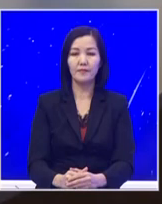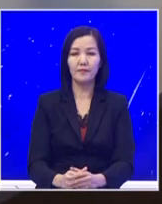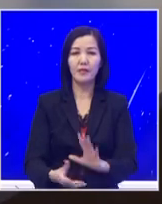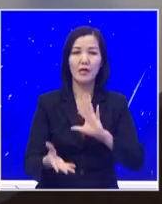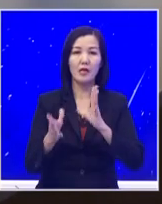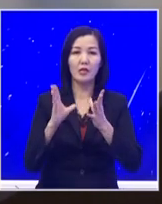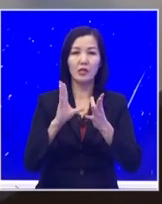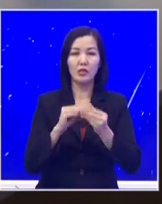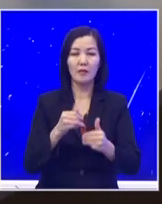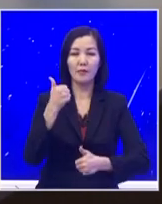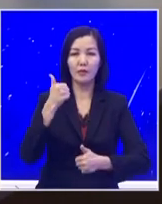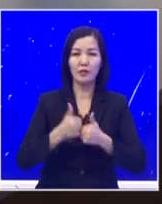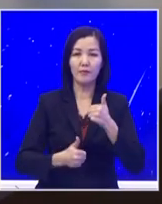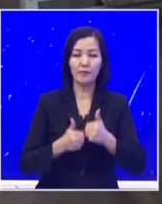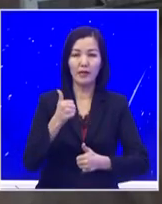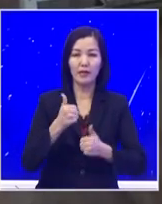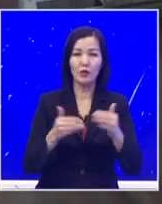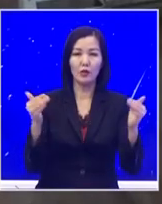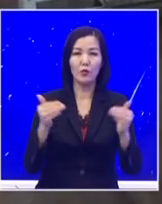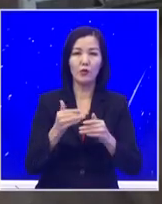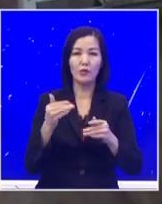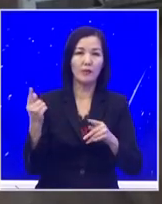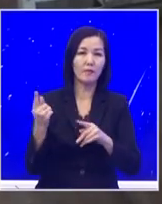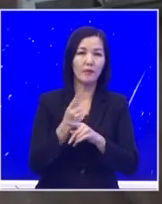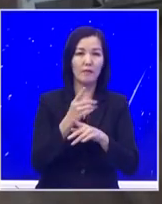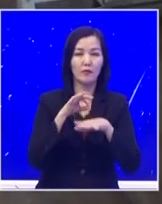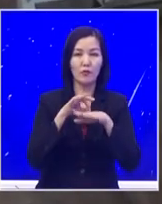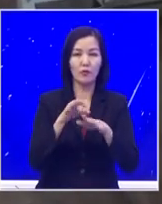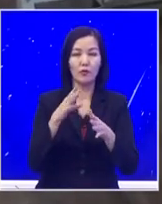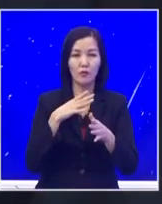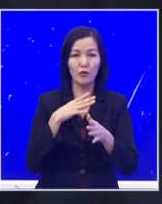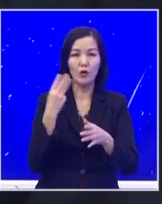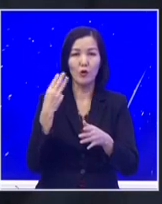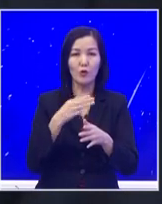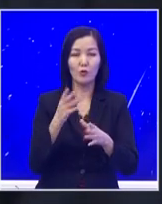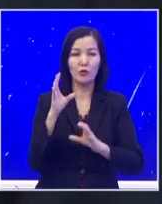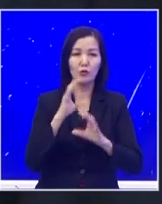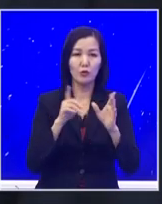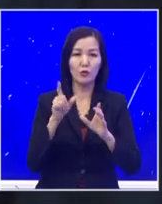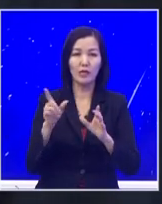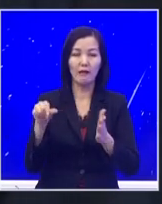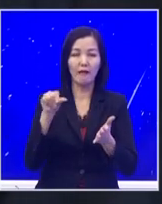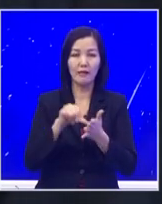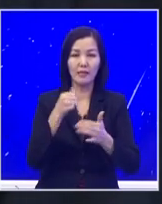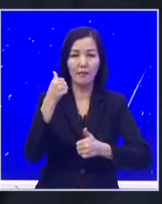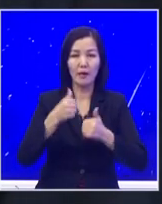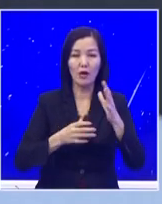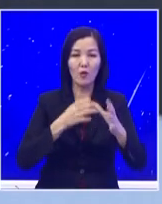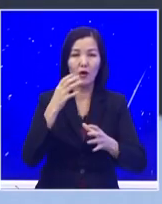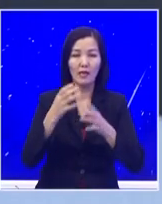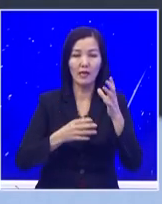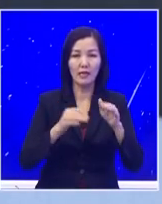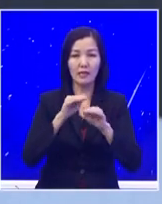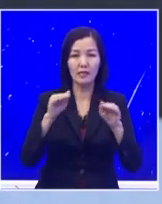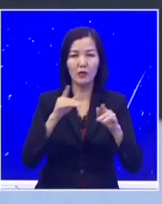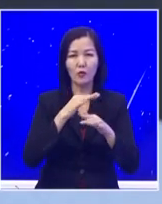Жалпы World Skills чемпионаты бұл колледжде алғаш рет ұйымдастырылып отыр. Оған 30-ға тарта білімгер қатысты. Бұл байқау халықаралық деңгейде